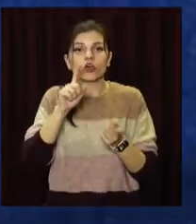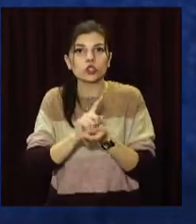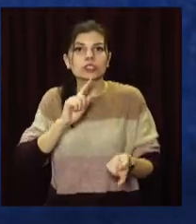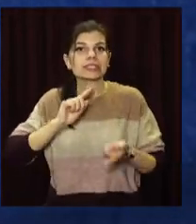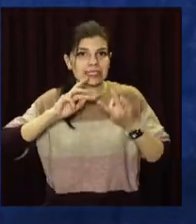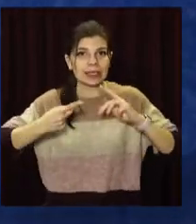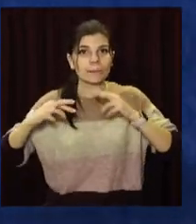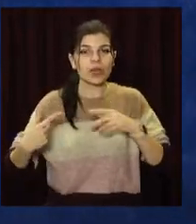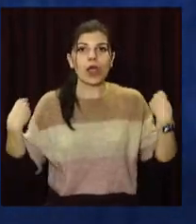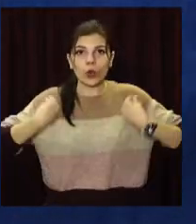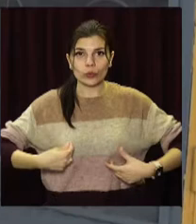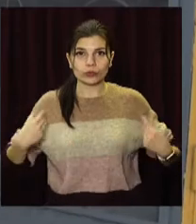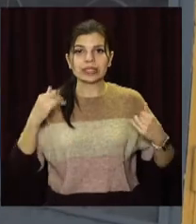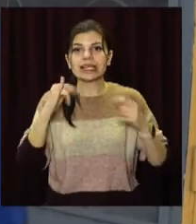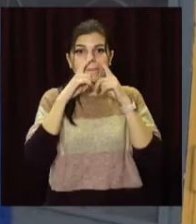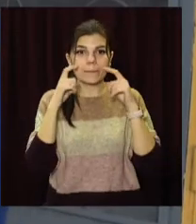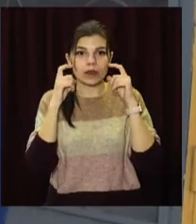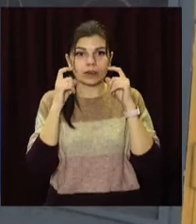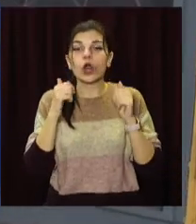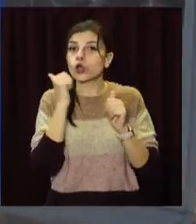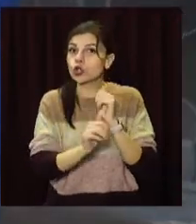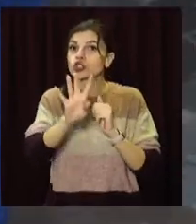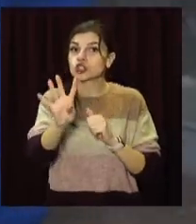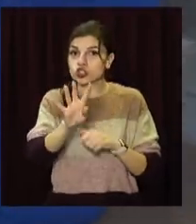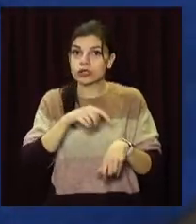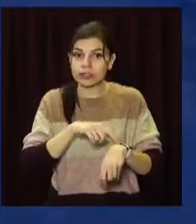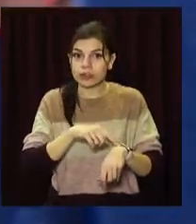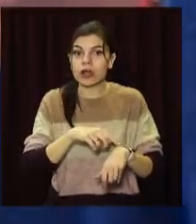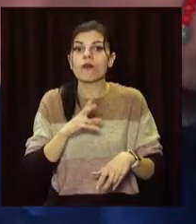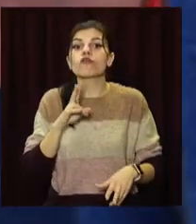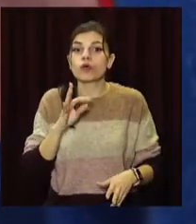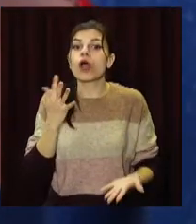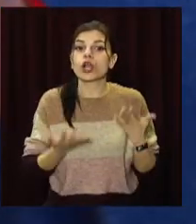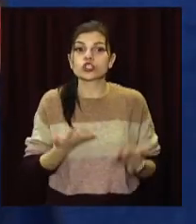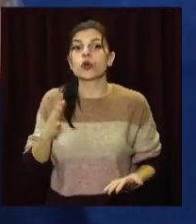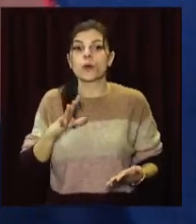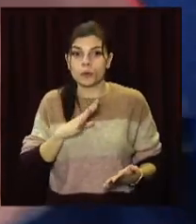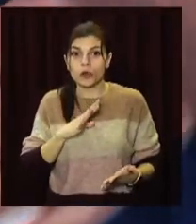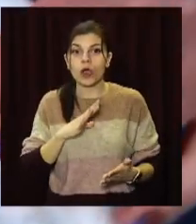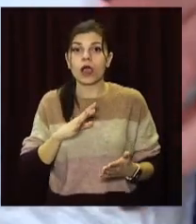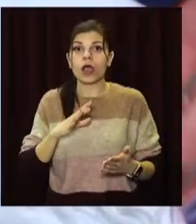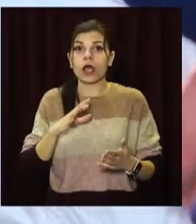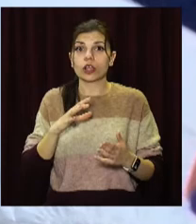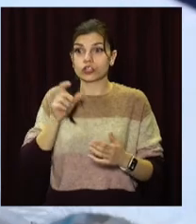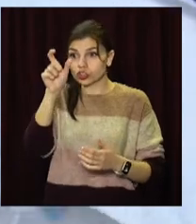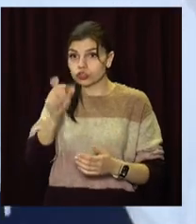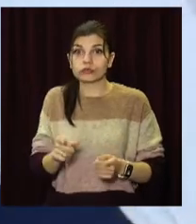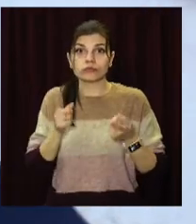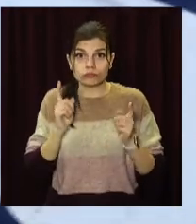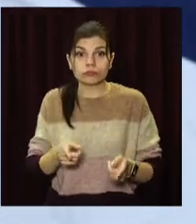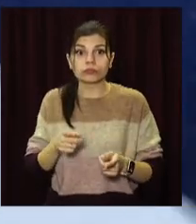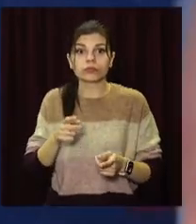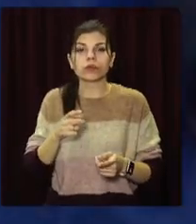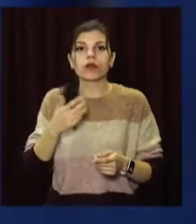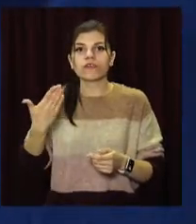змінювати захисні костюми та маски. 4 години, але якщо був контакт з біологічними